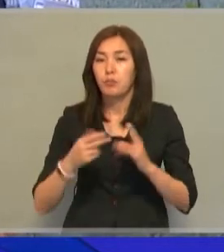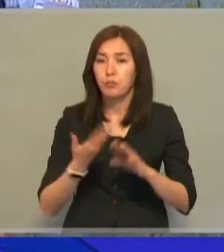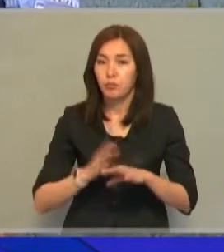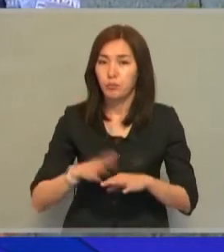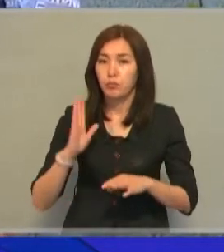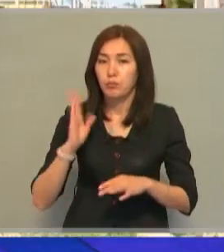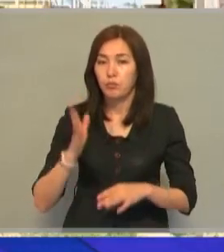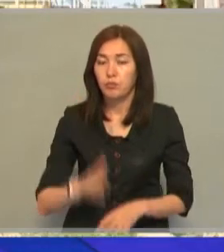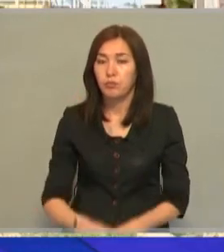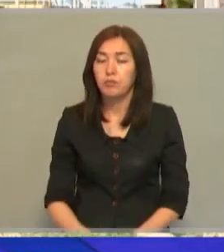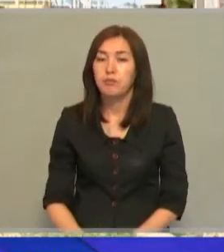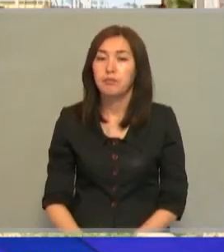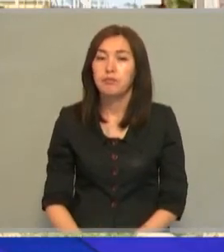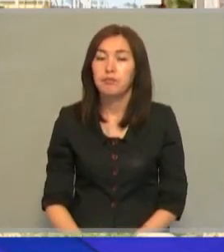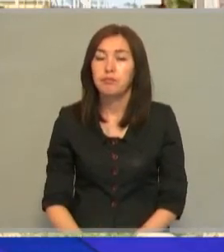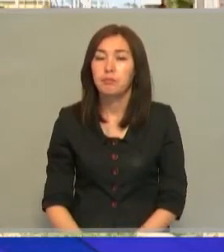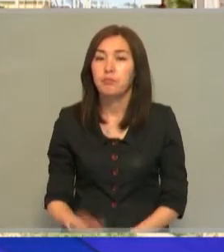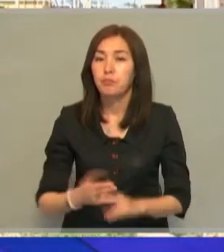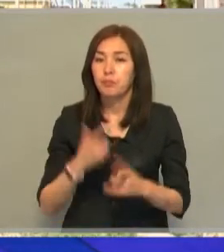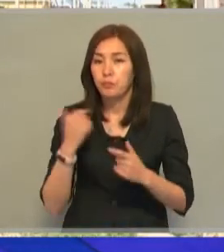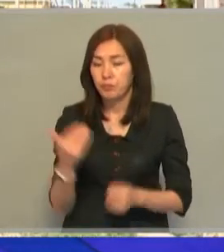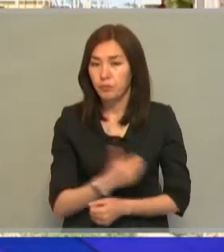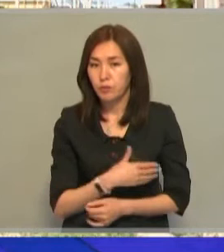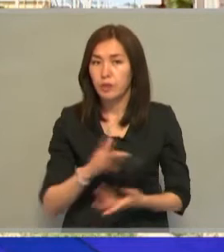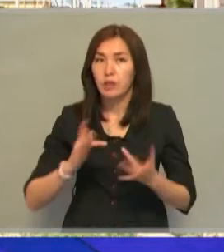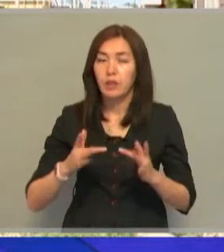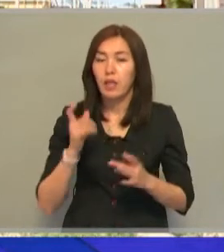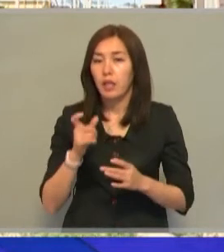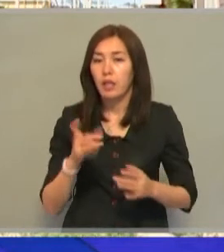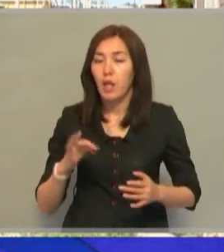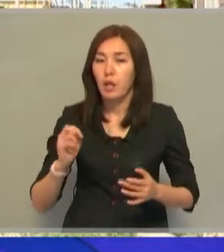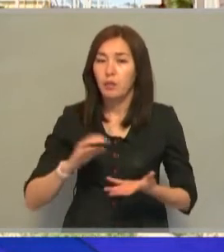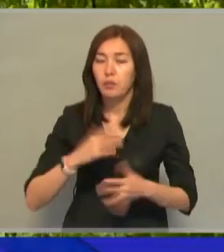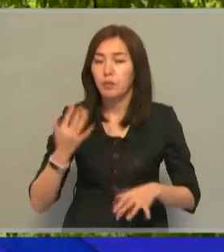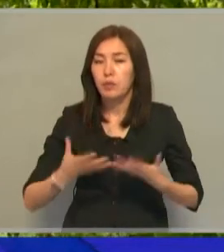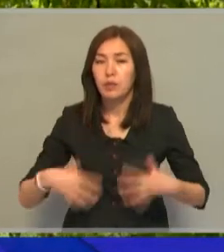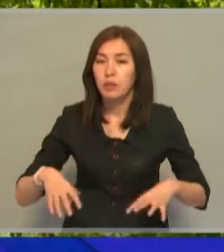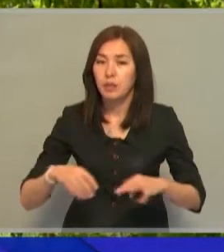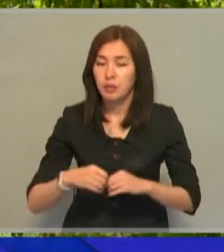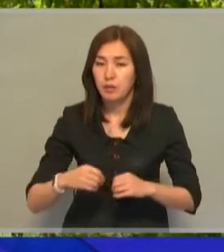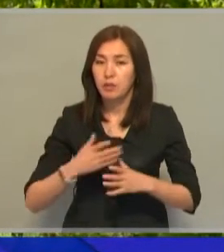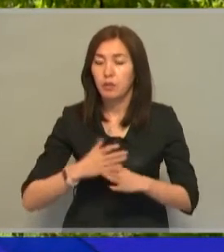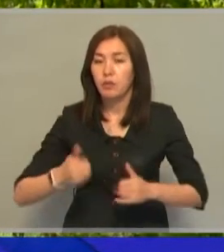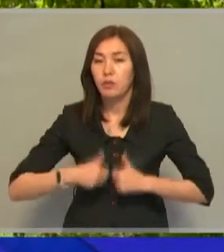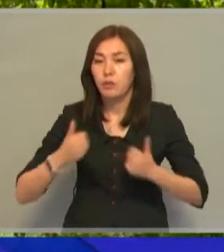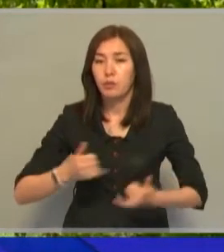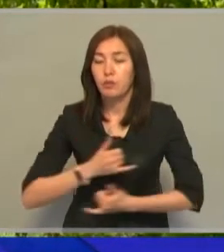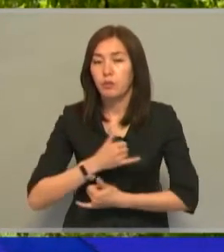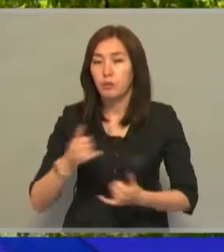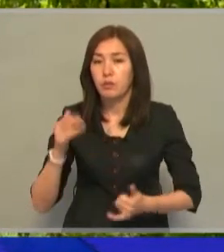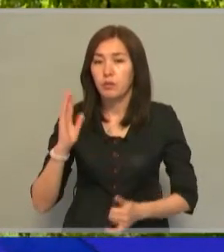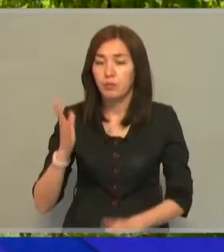қиынға соғатыны тағы бар. Осыны ескерсе деген кең жолақтың жаршылары әлеуметтік аз қамтылған отбасыларына қолдан келген